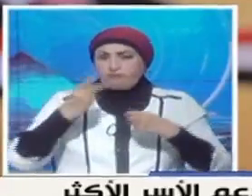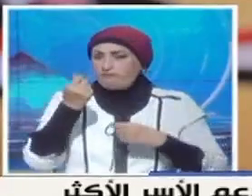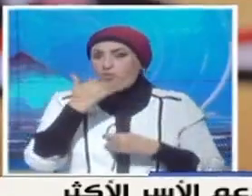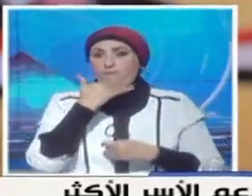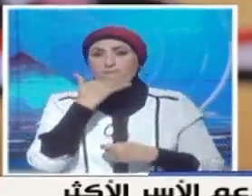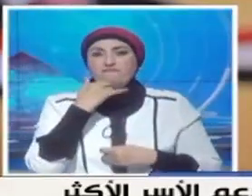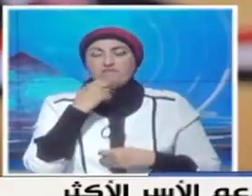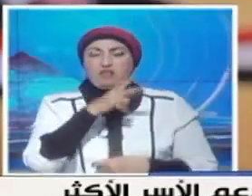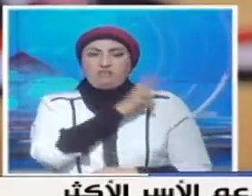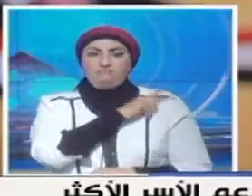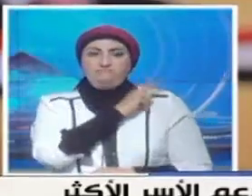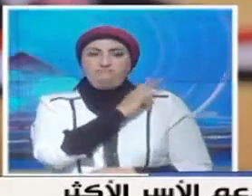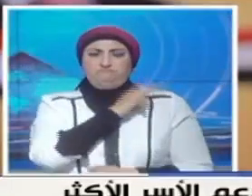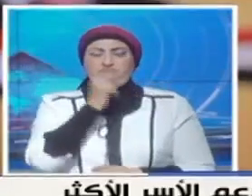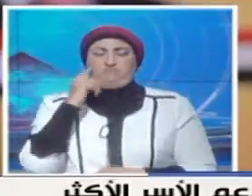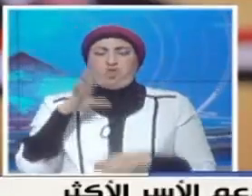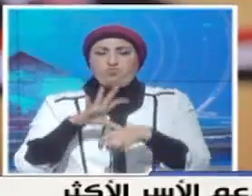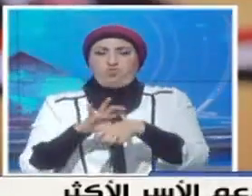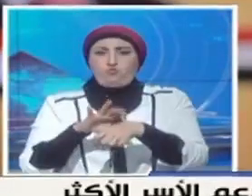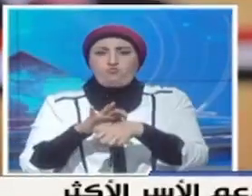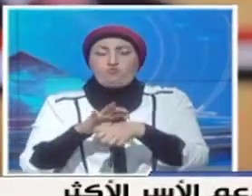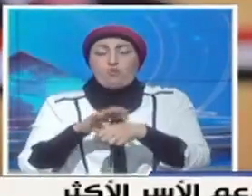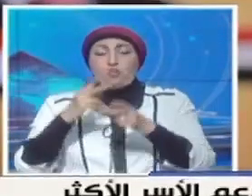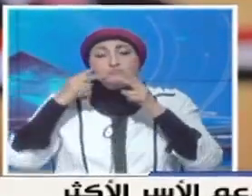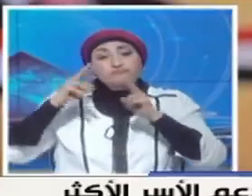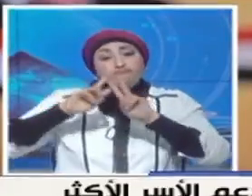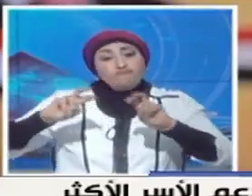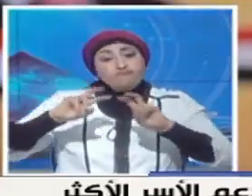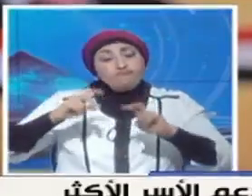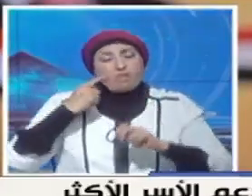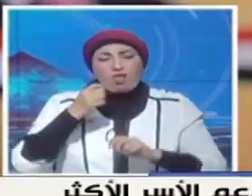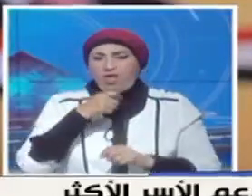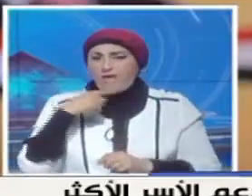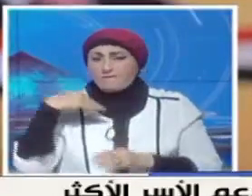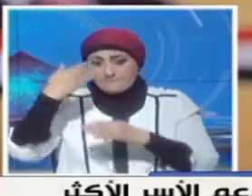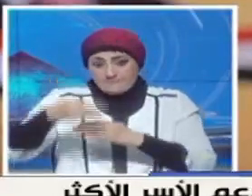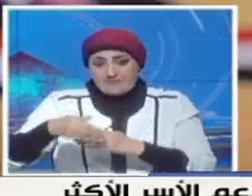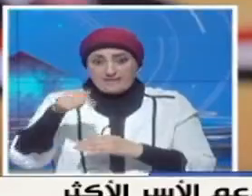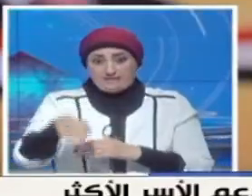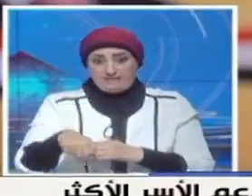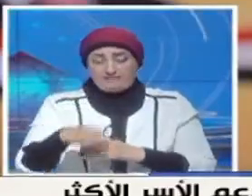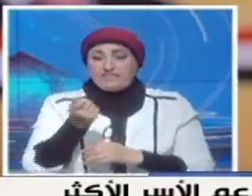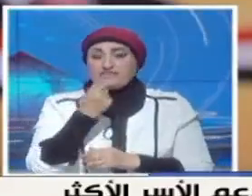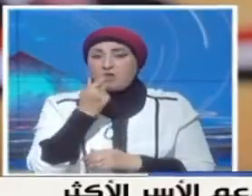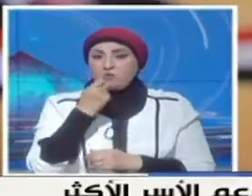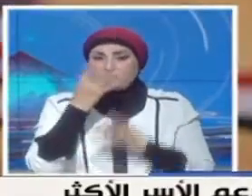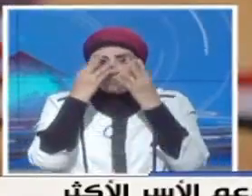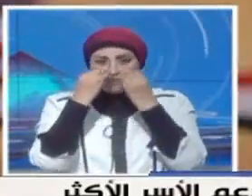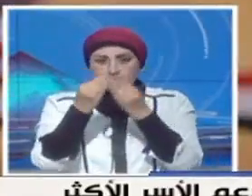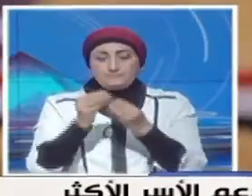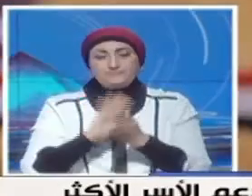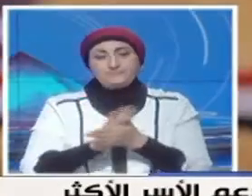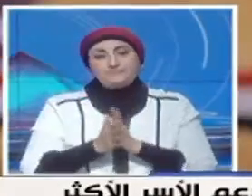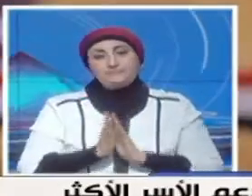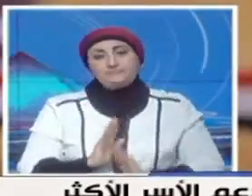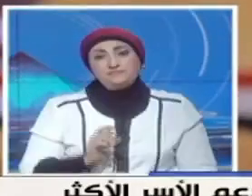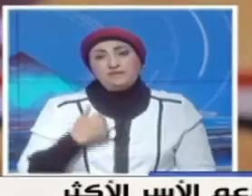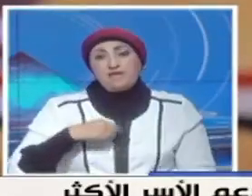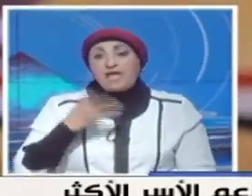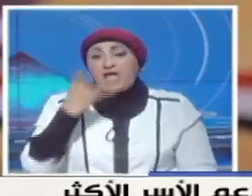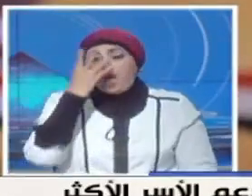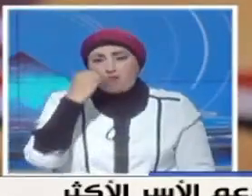ضباط، وكان الكشف بصراحة يعني الدنيا منظمة جدا، وبعد الكشف اخذنا العلاج مجاني برضو. عملنا كشف